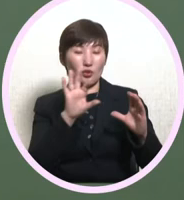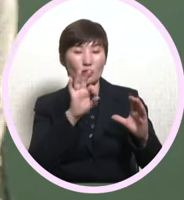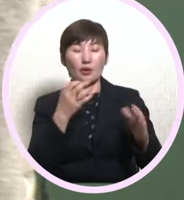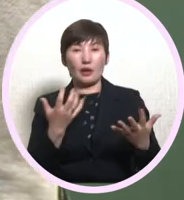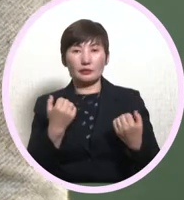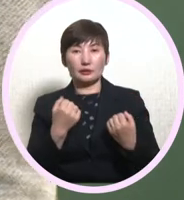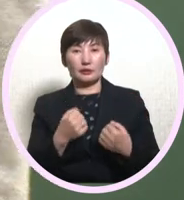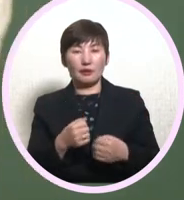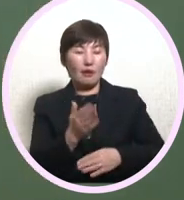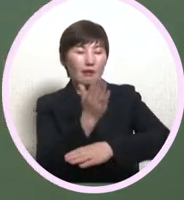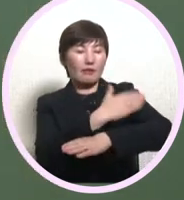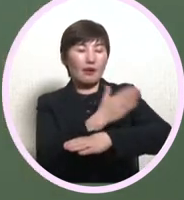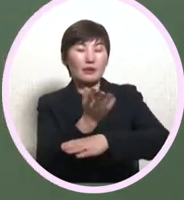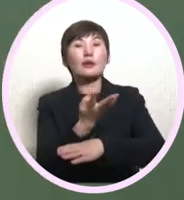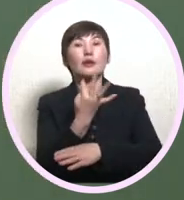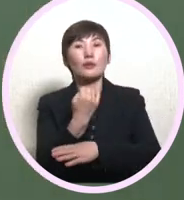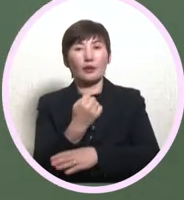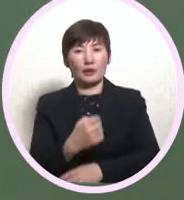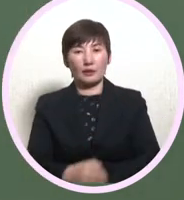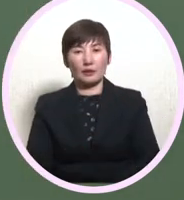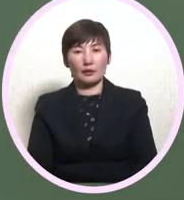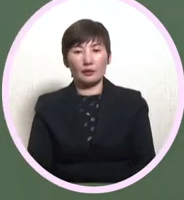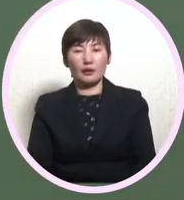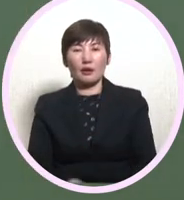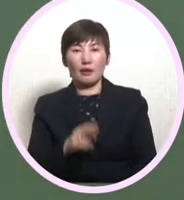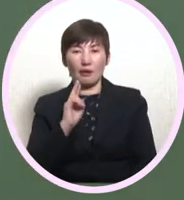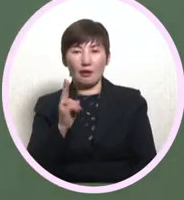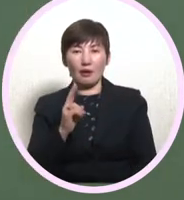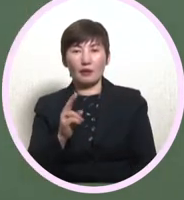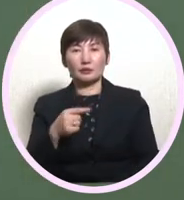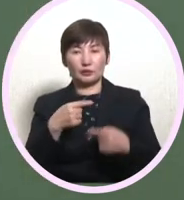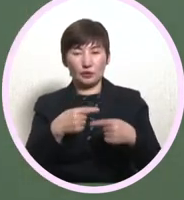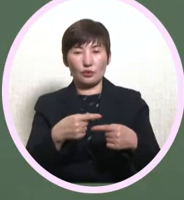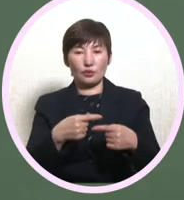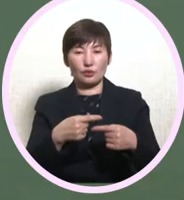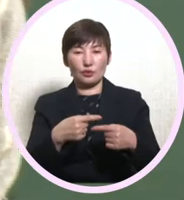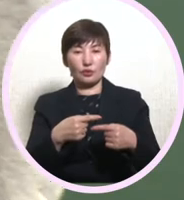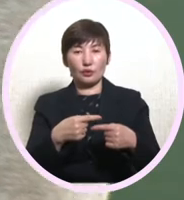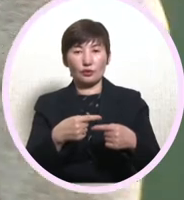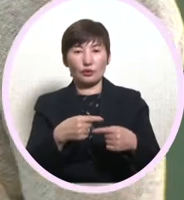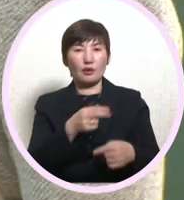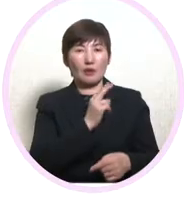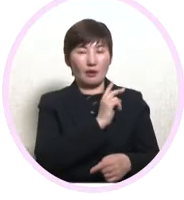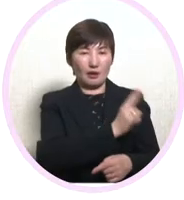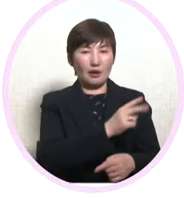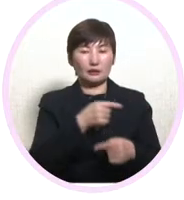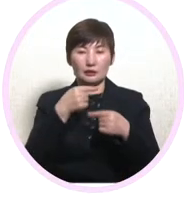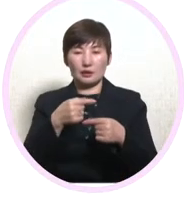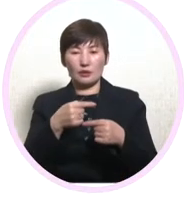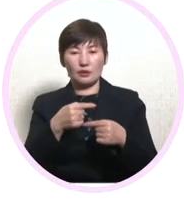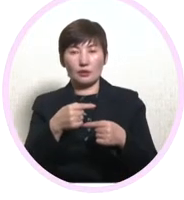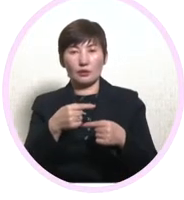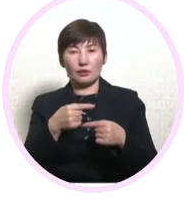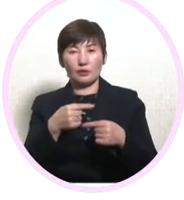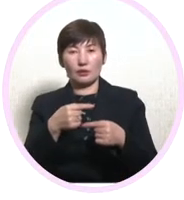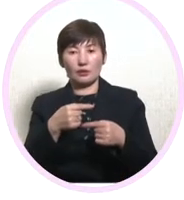бүгдээрээ налалтыг олох гэж байгаа. За, k тэнцэх нь. За, налалт гэдэг маань y-ийн өөрчлөлтийг x-ийн өөрчлөлт